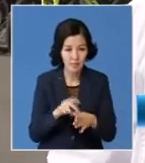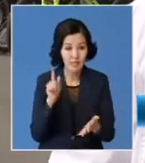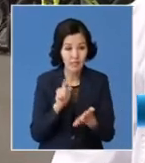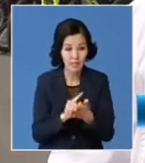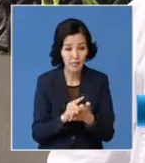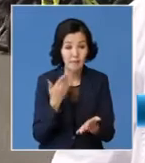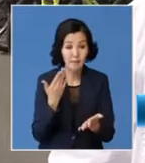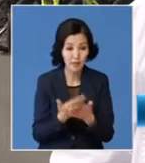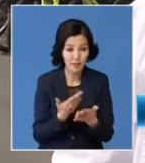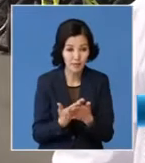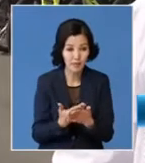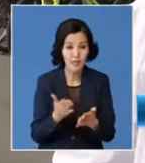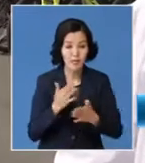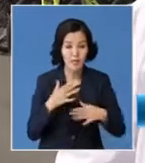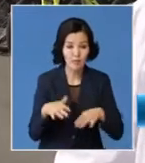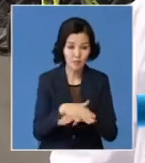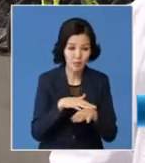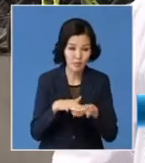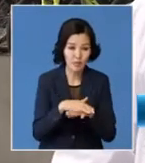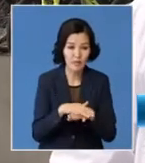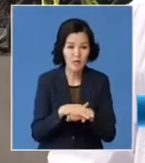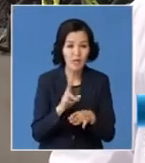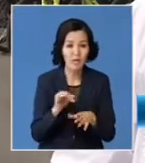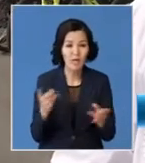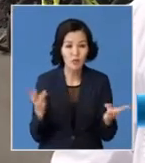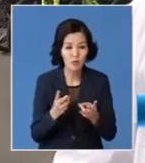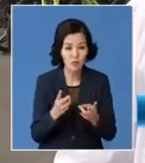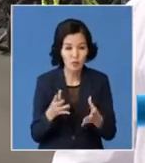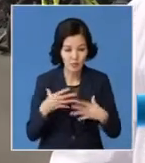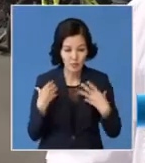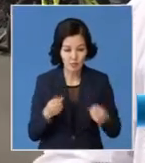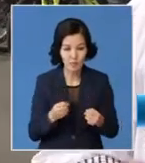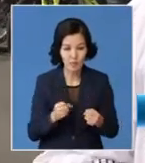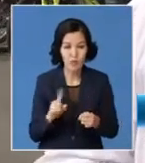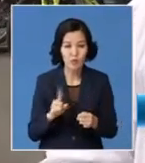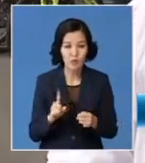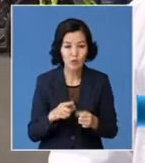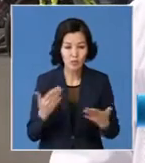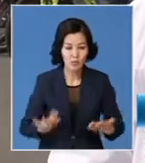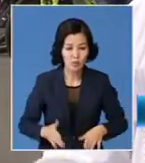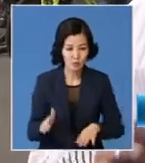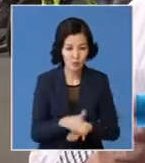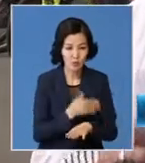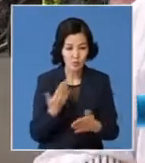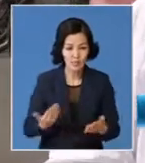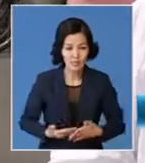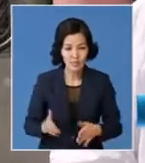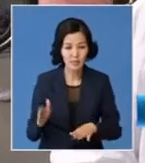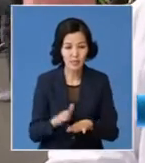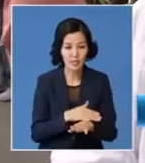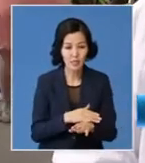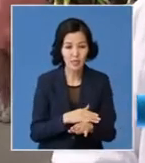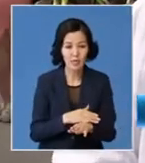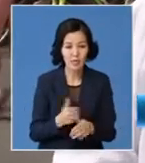показать пример нашему населению, как нужно быть здоровым, чтобы прожить долголетие было, чтобы прожить